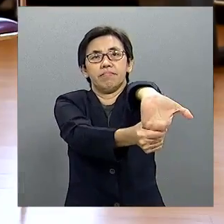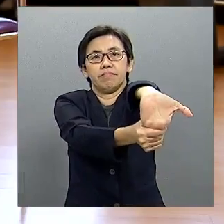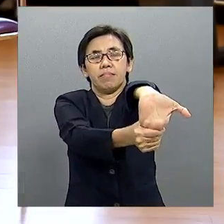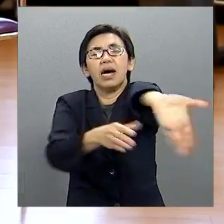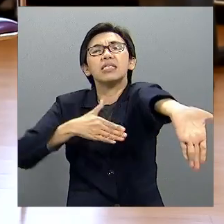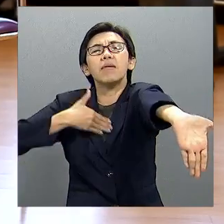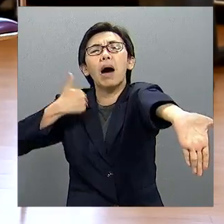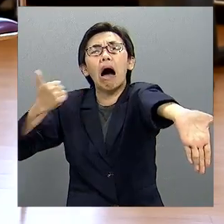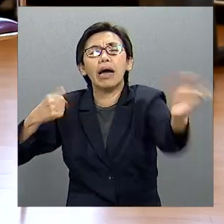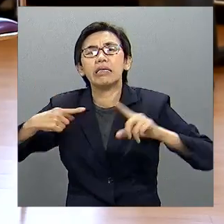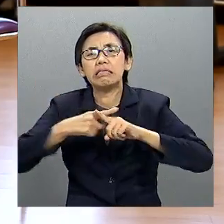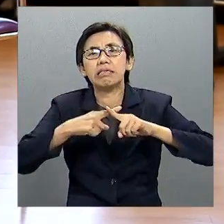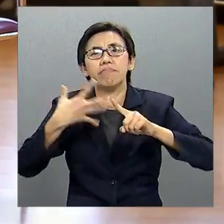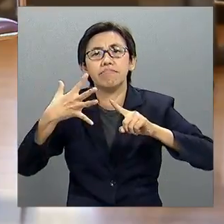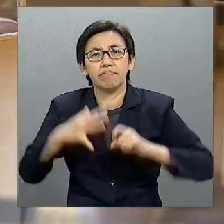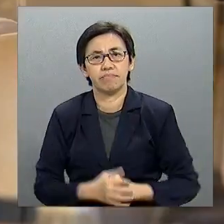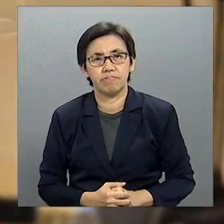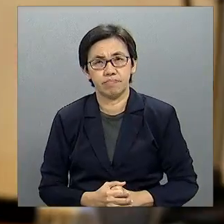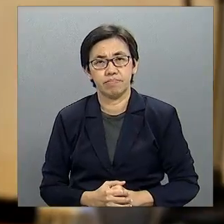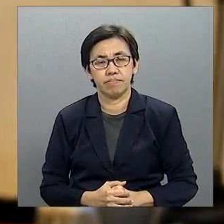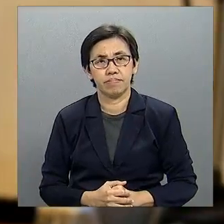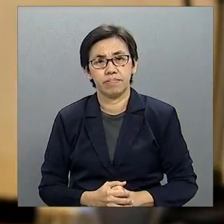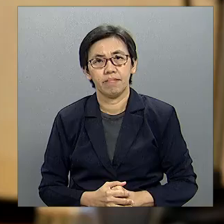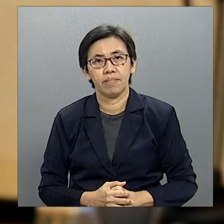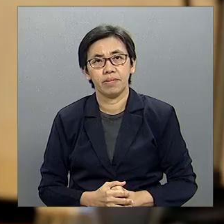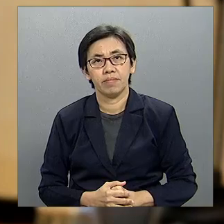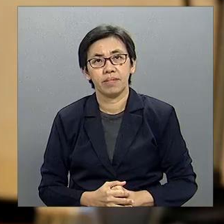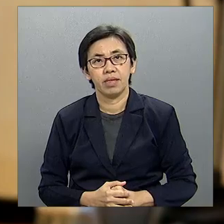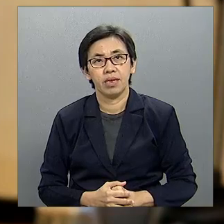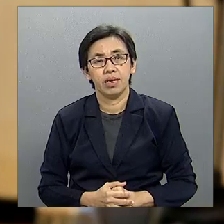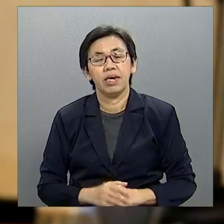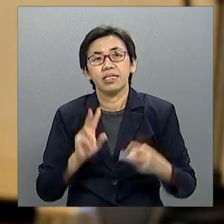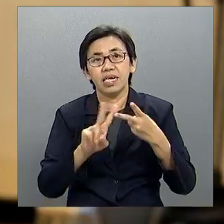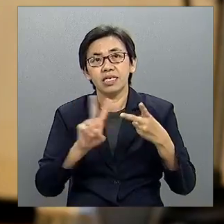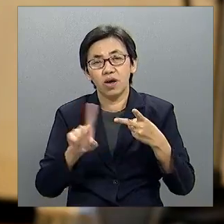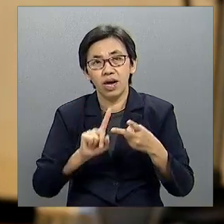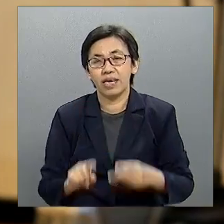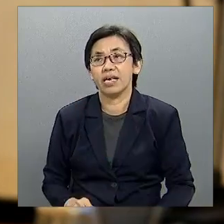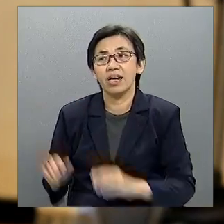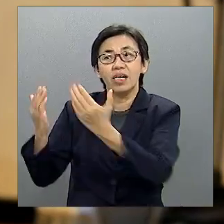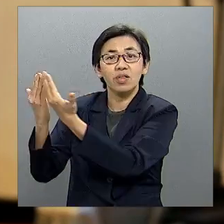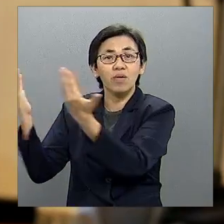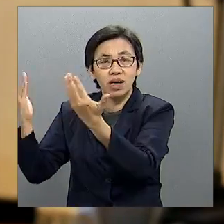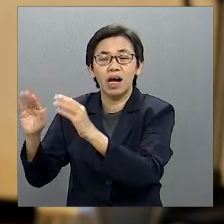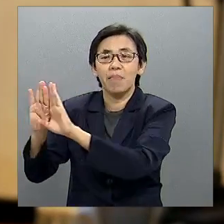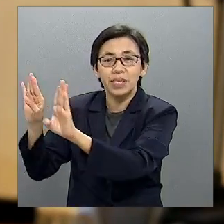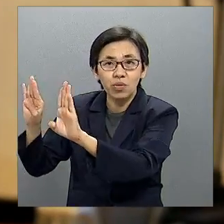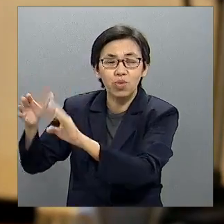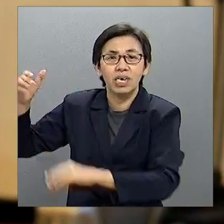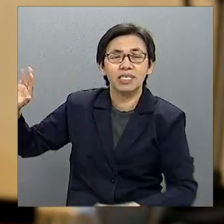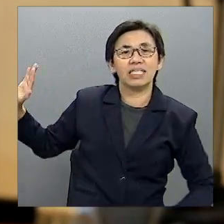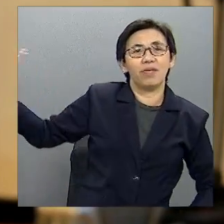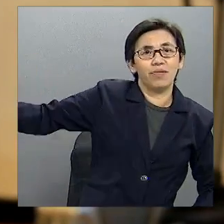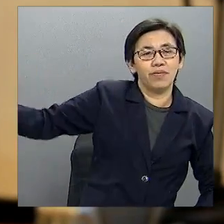ายไม่มีอาการเจ็บนะครับส่วนจะมีท่ายืดอีกท่านึงให้เราหาขอบประตูขอบเสาที่บ้านนะครับแล้วเราก็เค้าเรียกว่าโน้มตัวไปด้านหน้า